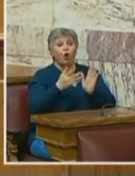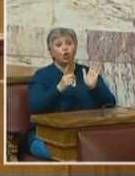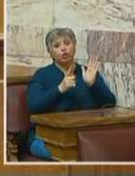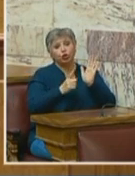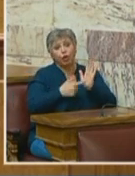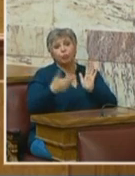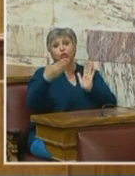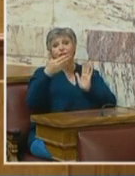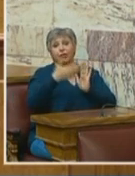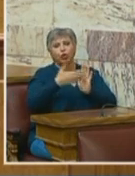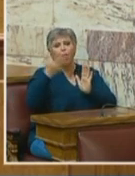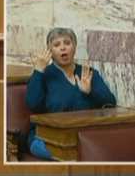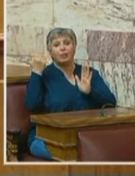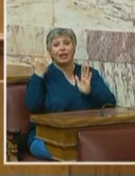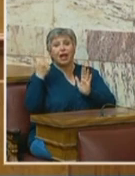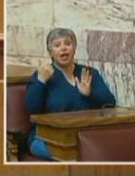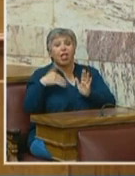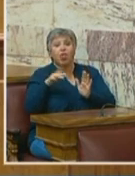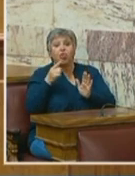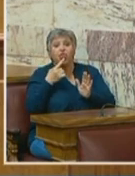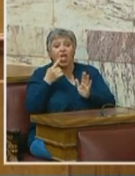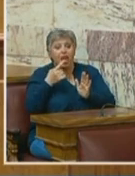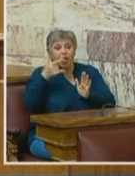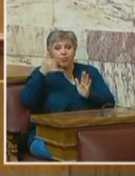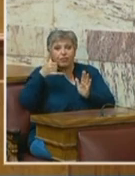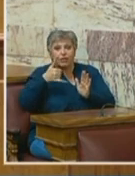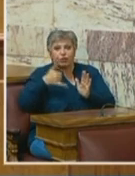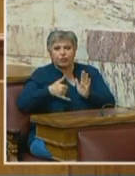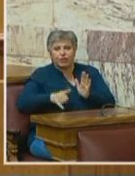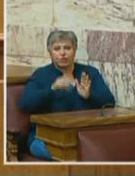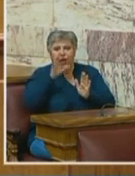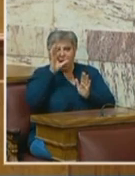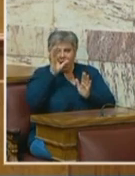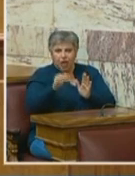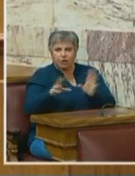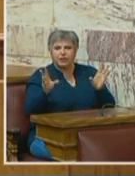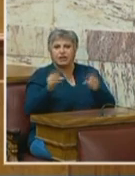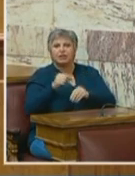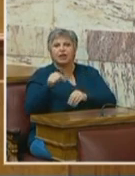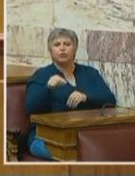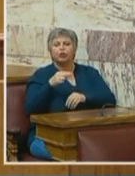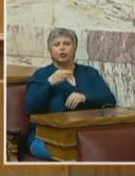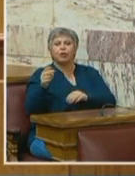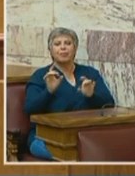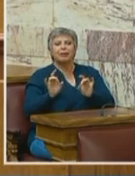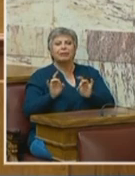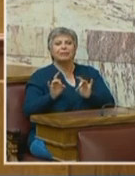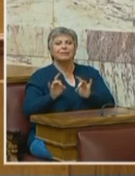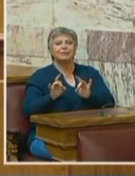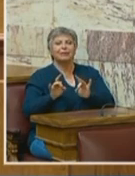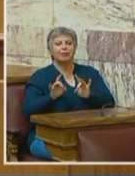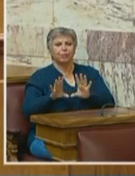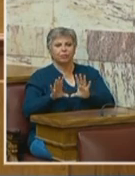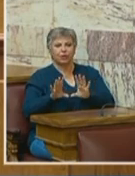Καμία λέξη για την ουσία της υπόθεσης. Δεν χρειάζεται να επαναλάβω ότι η